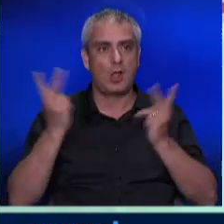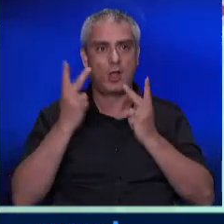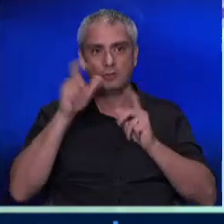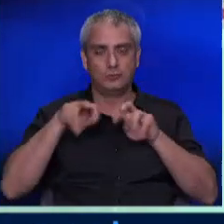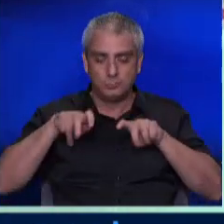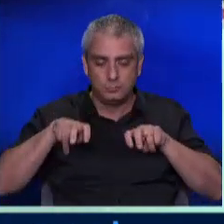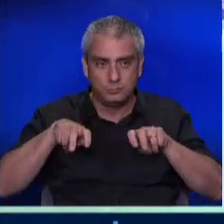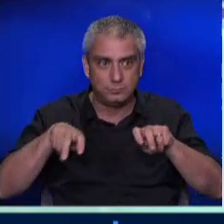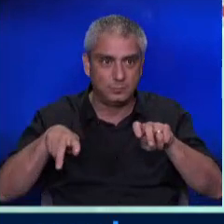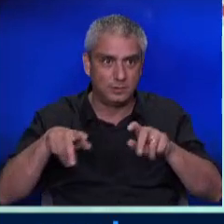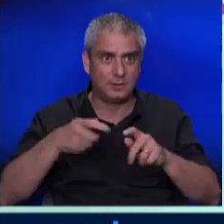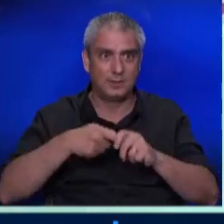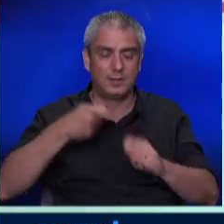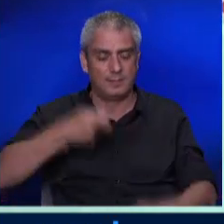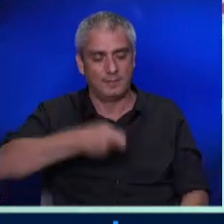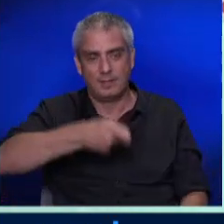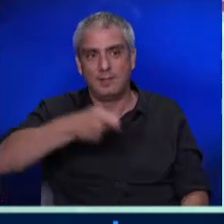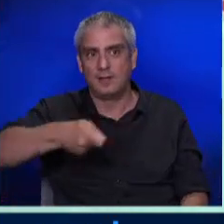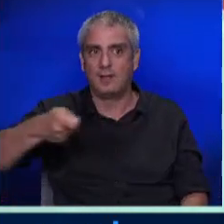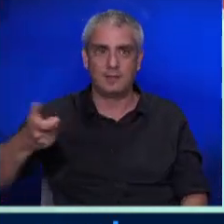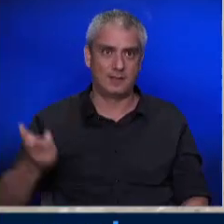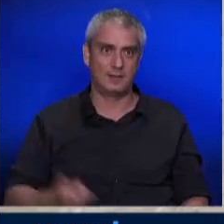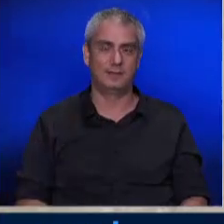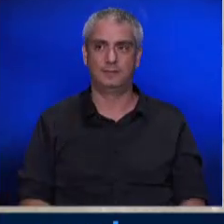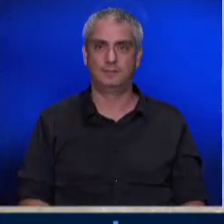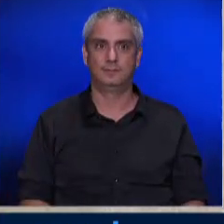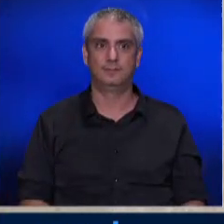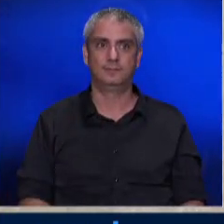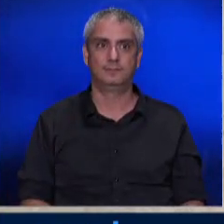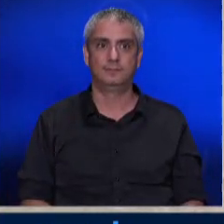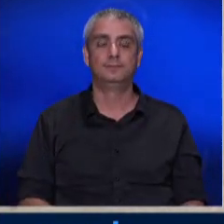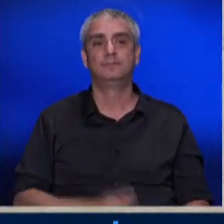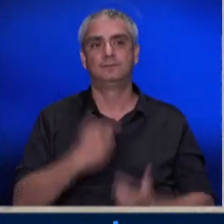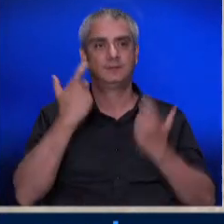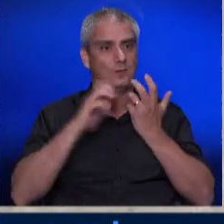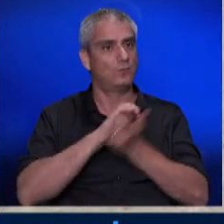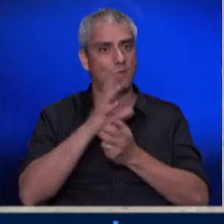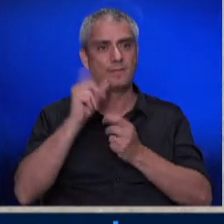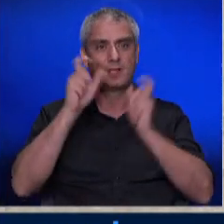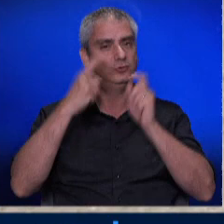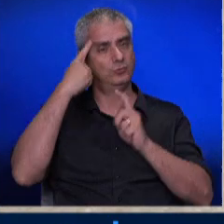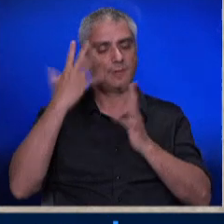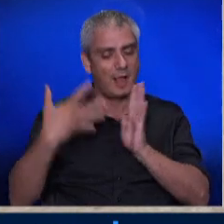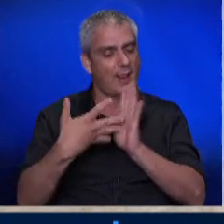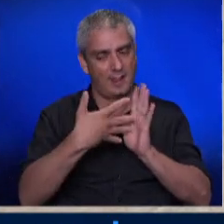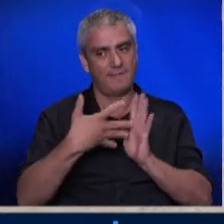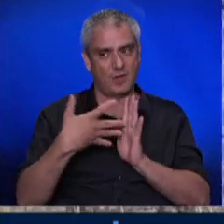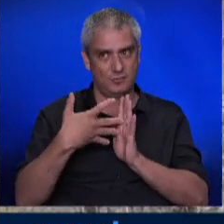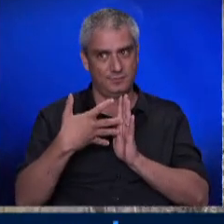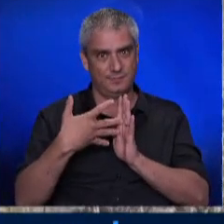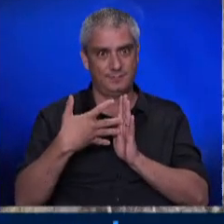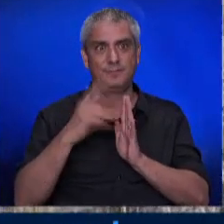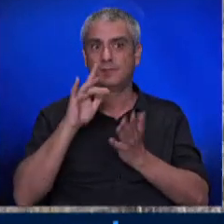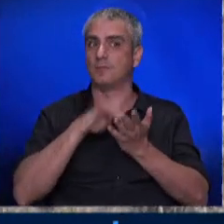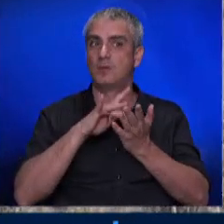אנשים שהולכים לשדות עם דקרים. זה סריקות מורכבות עם אנשים שיודעים איך לסרוק. זה